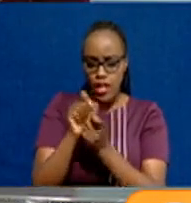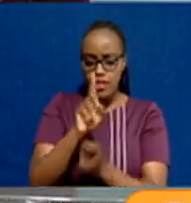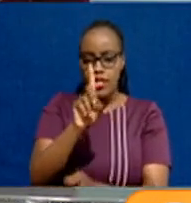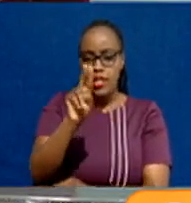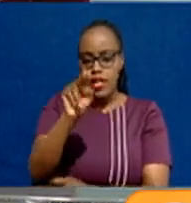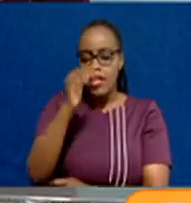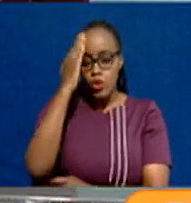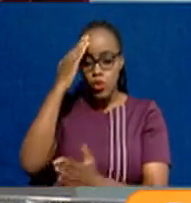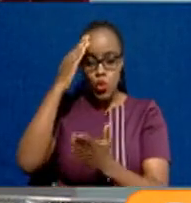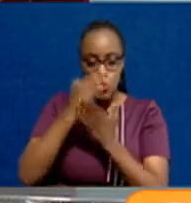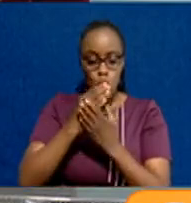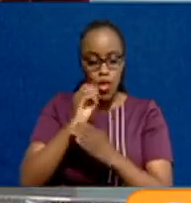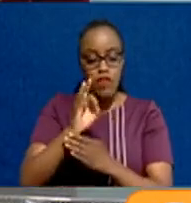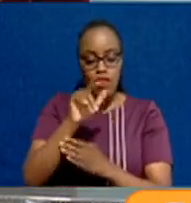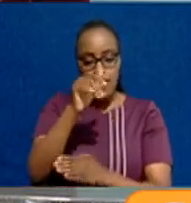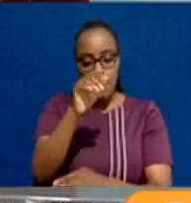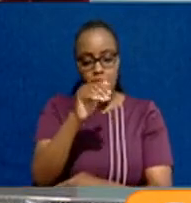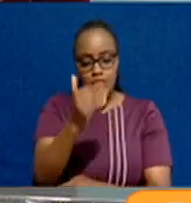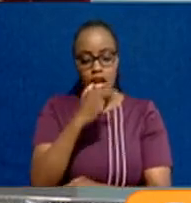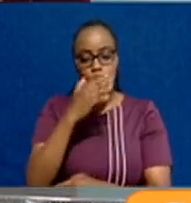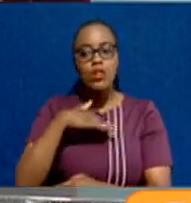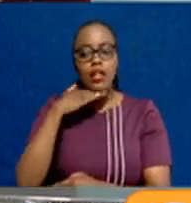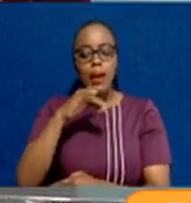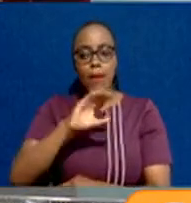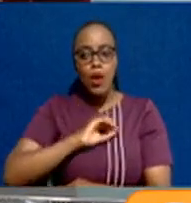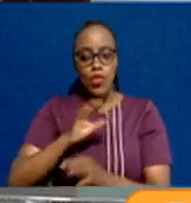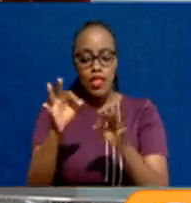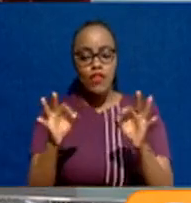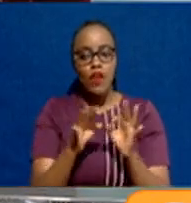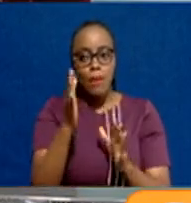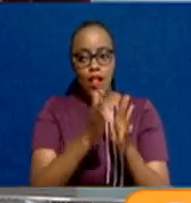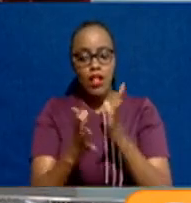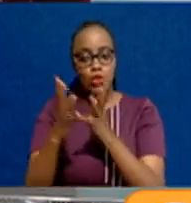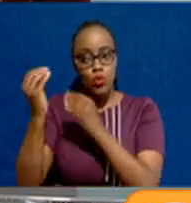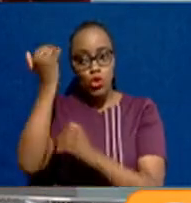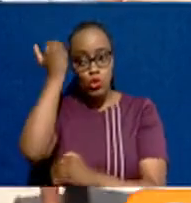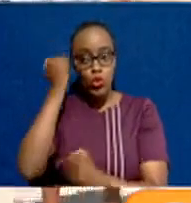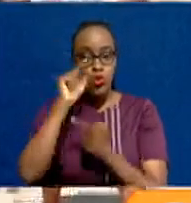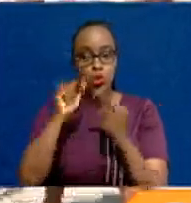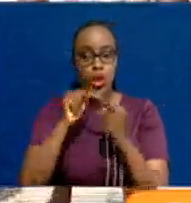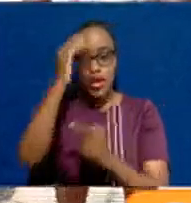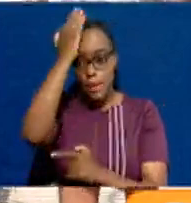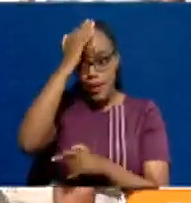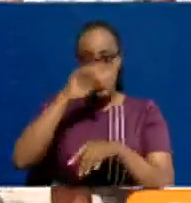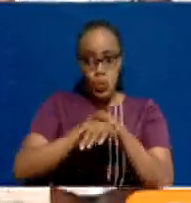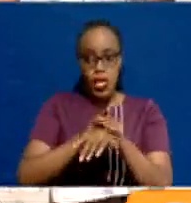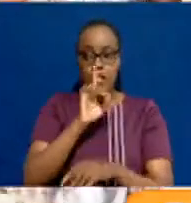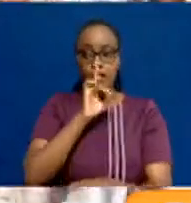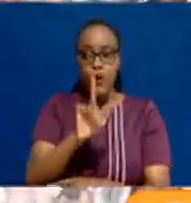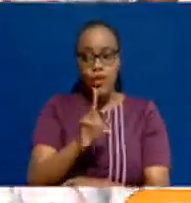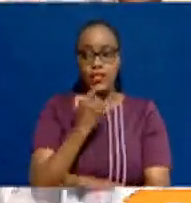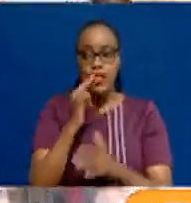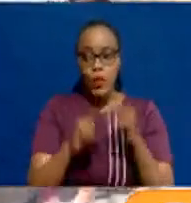ili kubaini iwapo mtoto aliyefariki ni wao. Na familia hiyo sasa inapanga kuelekea mahakamani Jumatatu ili kupata agizo hilo,